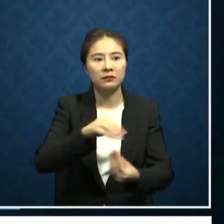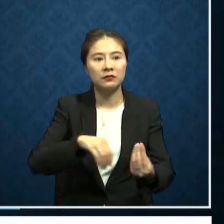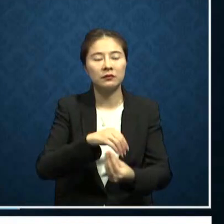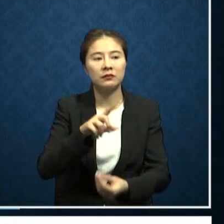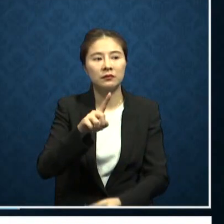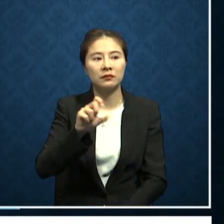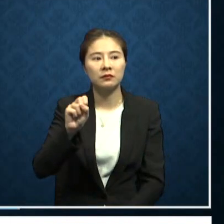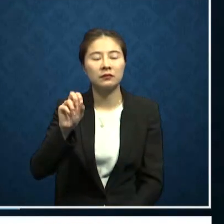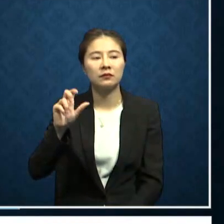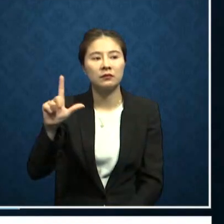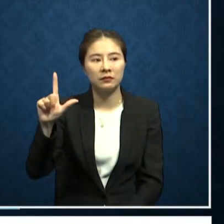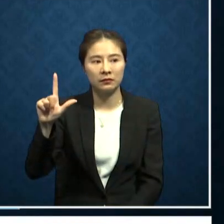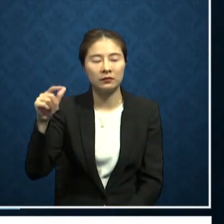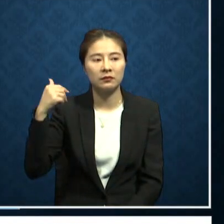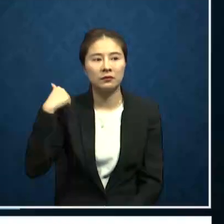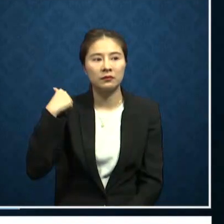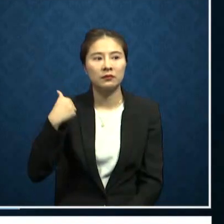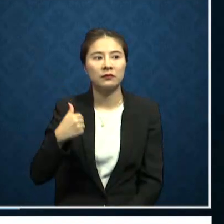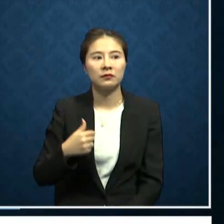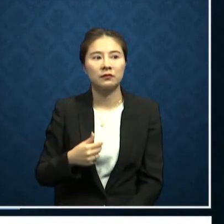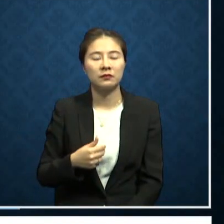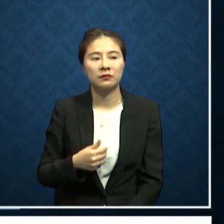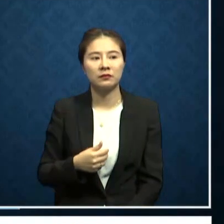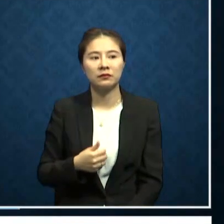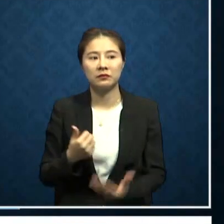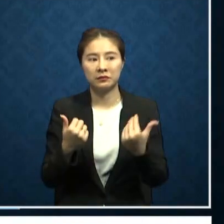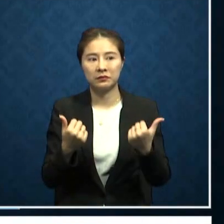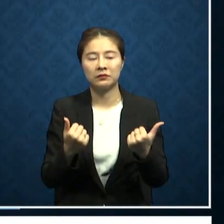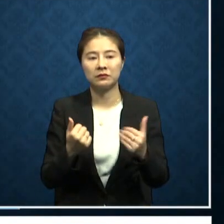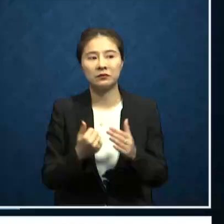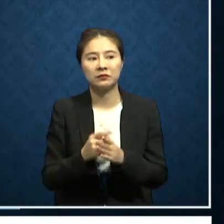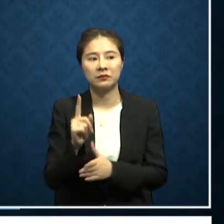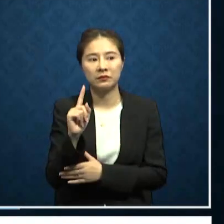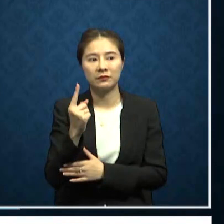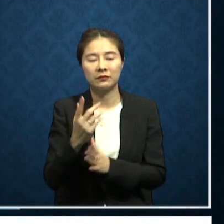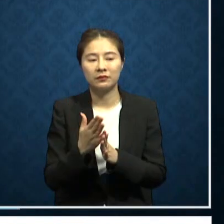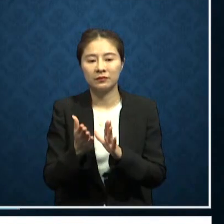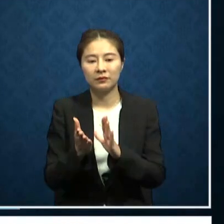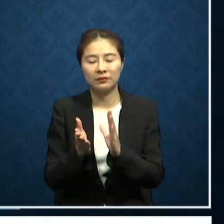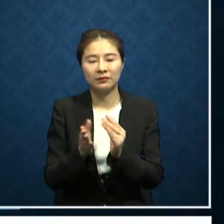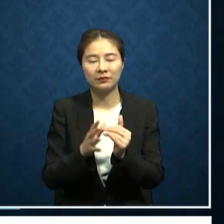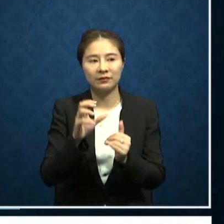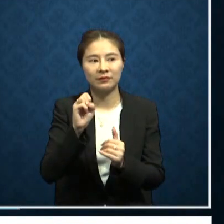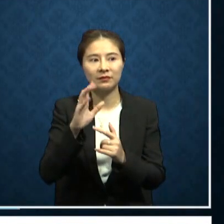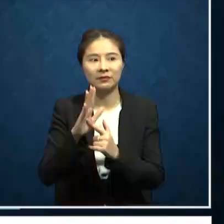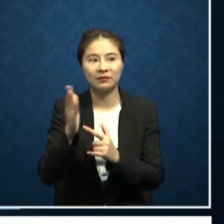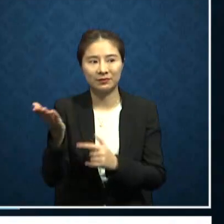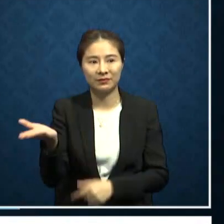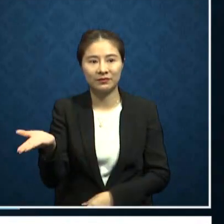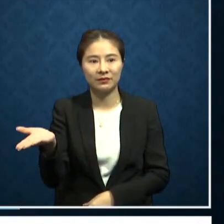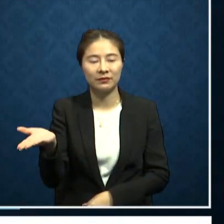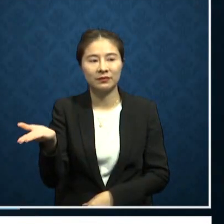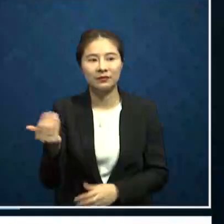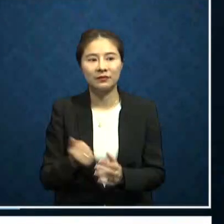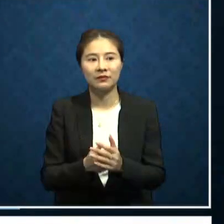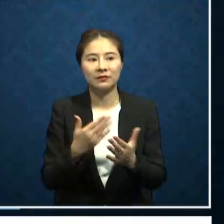กว่าล้านบาทนะคะและล่าสุดนะคะภาพยนตร์เรื่องสัปเหรอนะคะเป็นภาพยนตร์ที่ทำรายได้สูงสุดในรอบ 9ปีนะคะทำรายได้อยู่